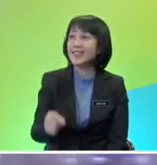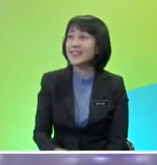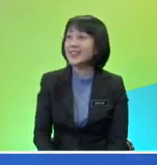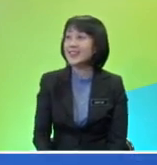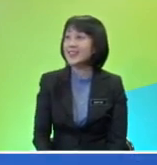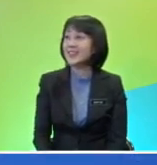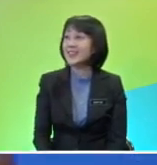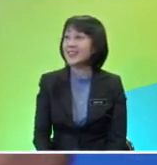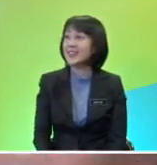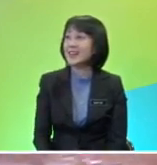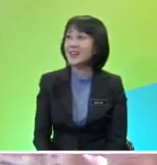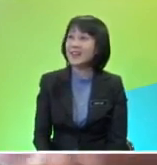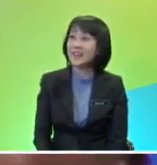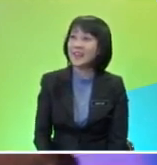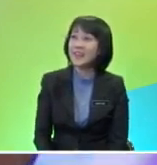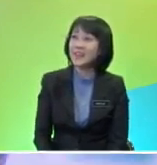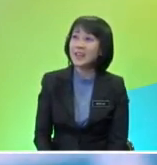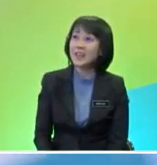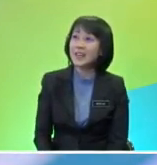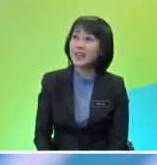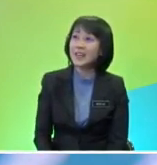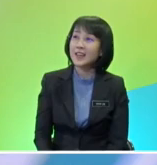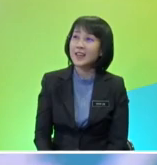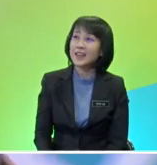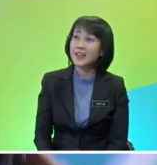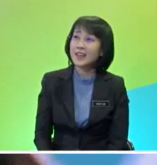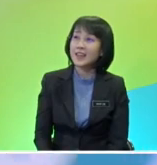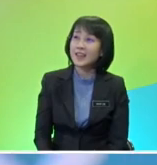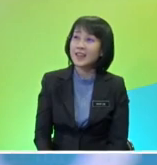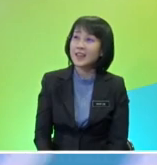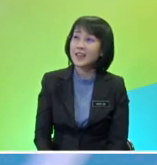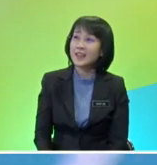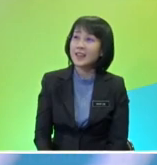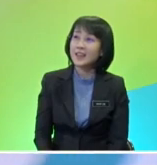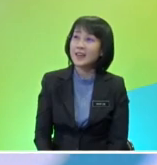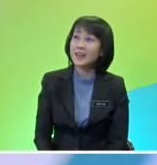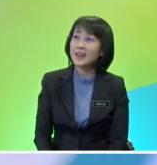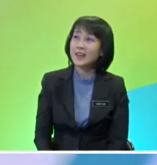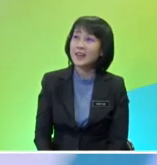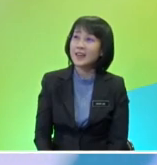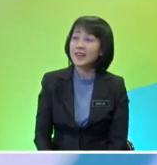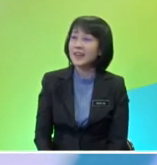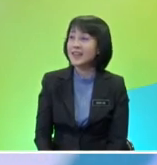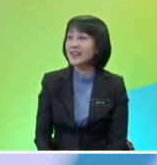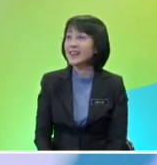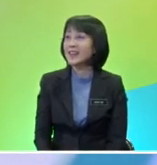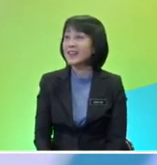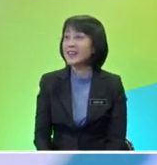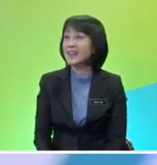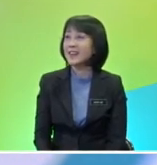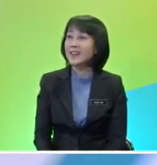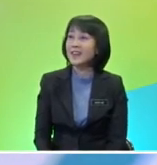Okay. Tu. Okey, nampak dengan atas satu ke? Dan satu bahagian atas. Satu di bahagian atas. Okey, okay. Ni atas ni saya akan